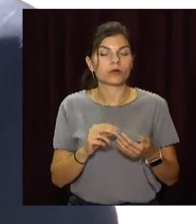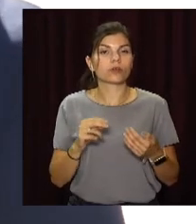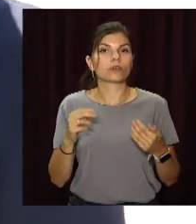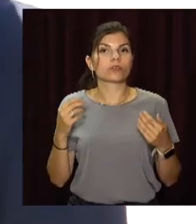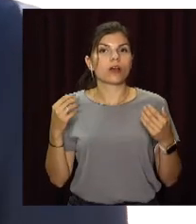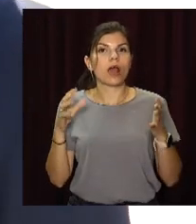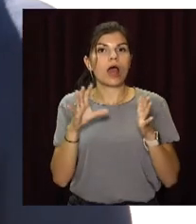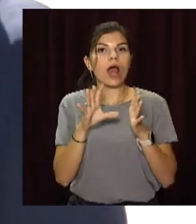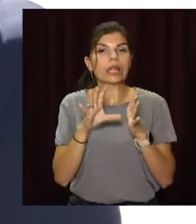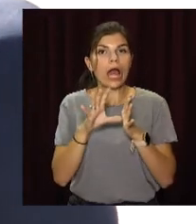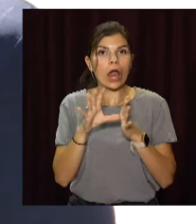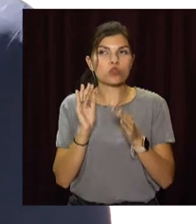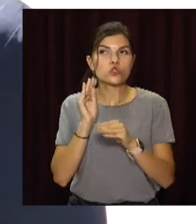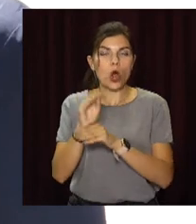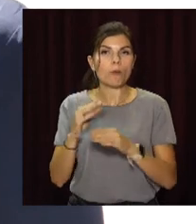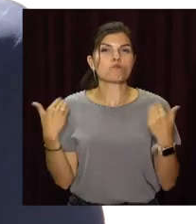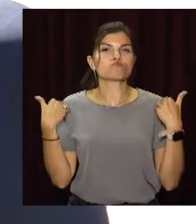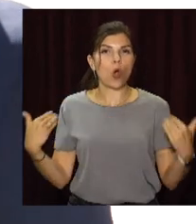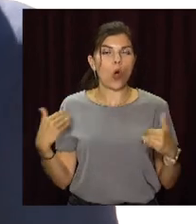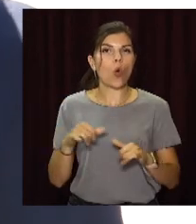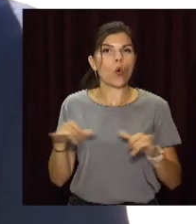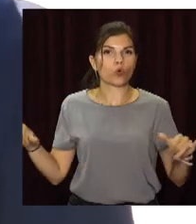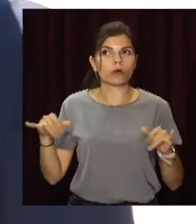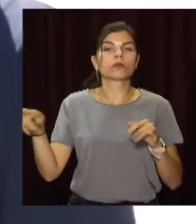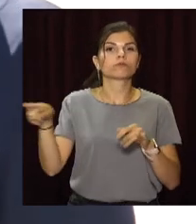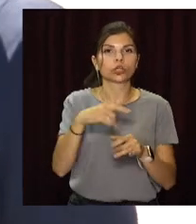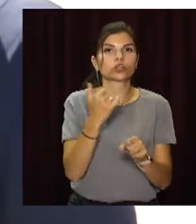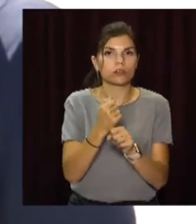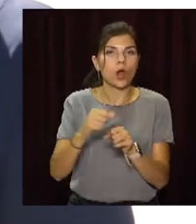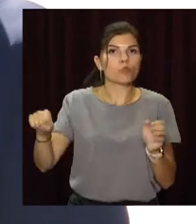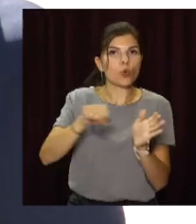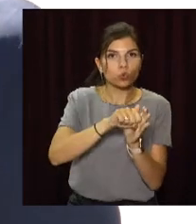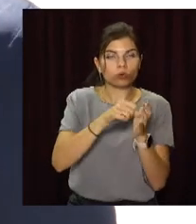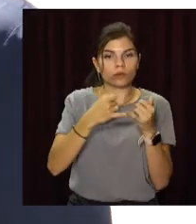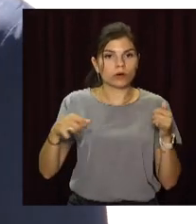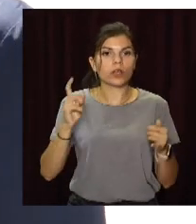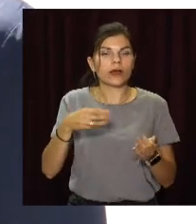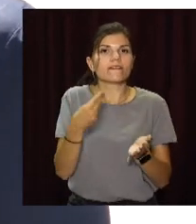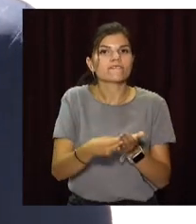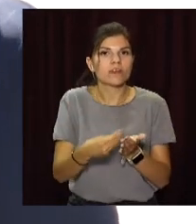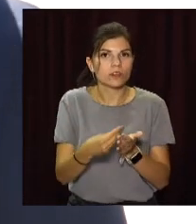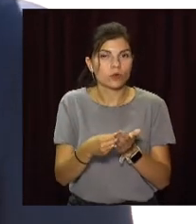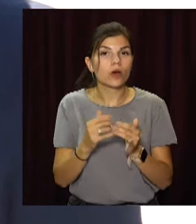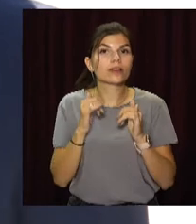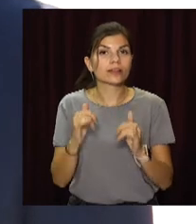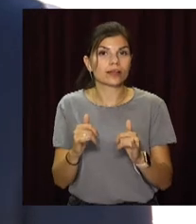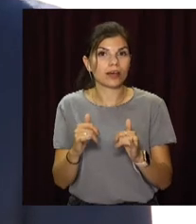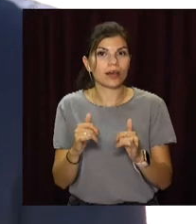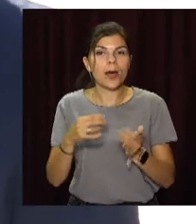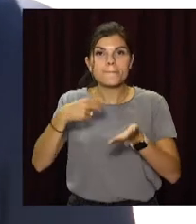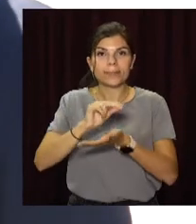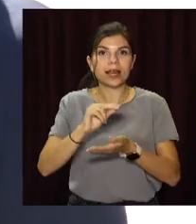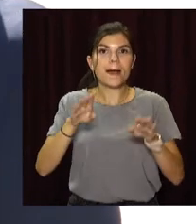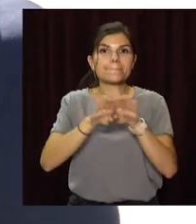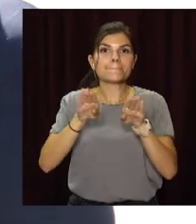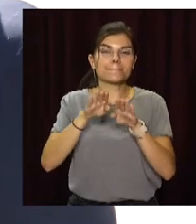потужність електроенергії, зараз ведуться роботи з підключення, також виділено фінансування для придбання